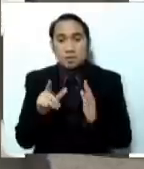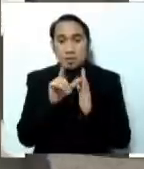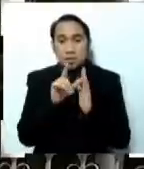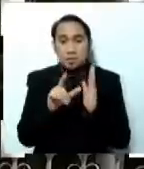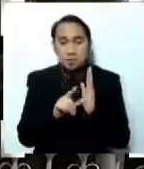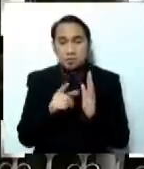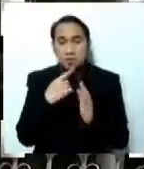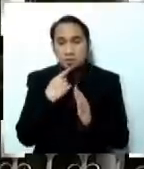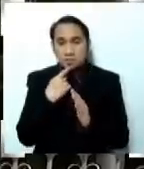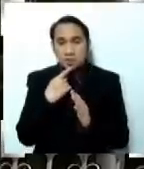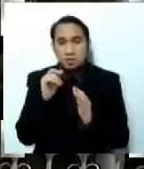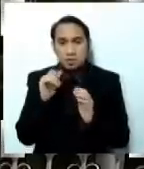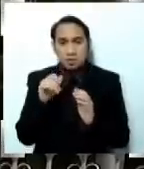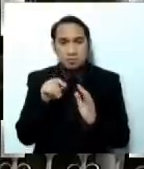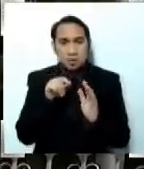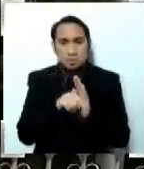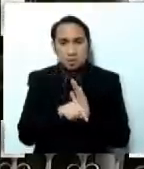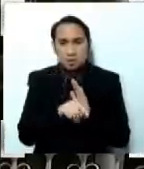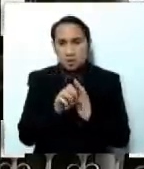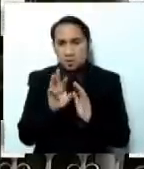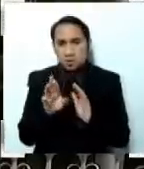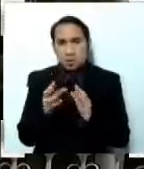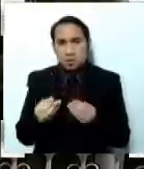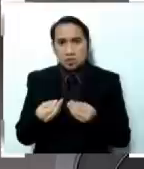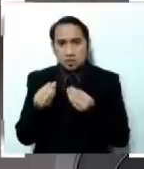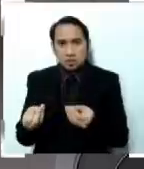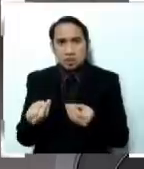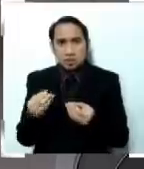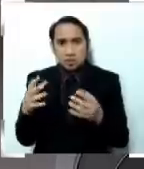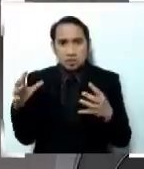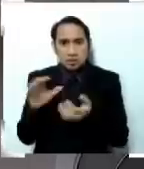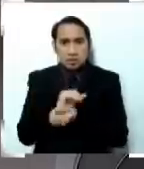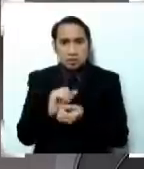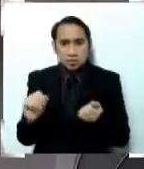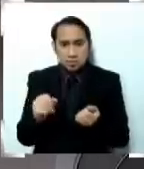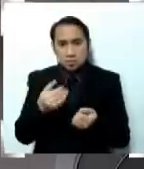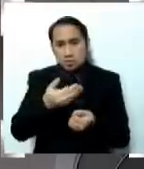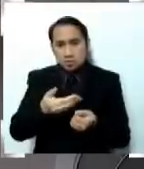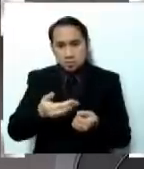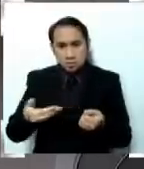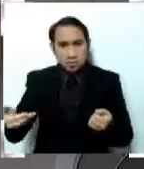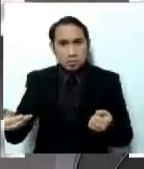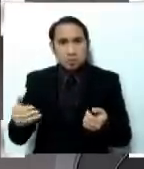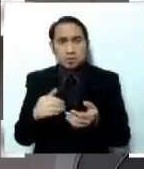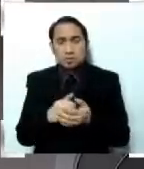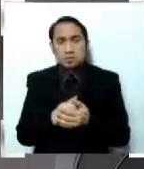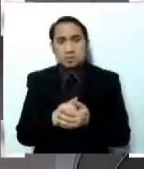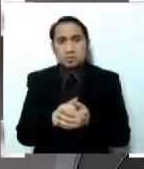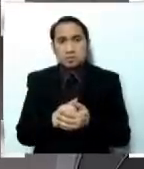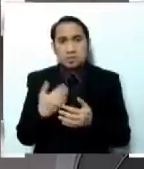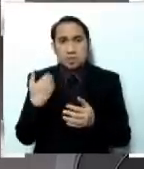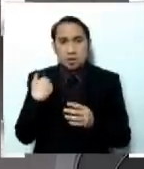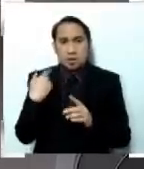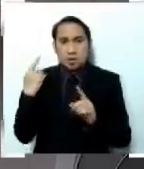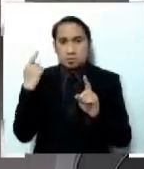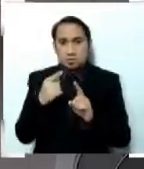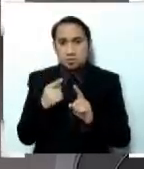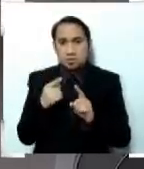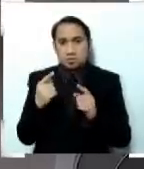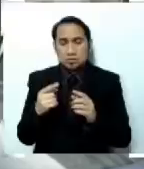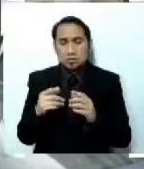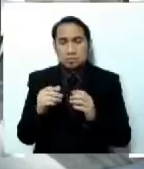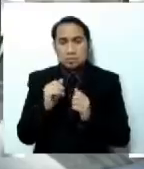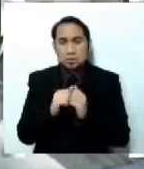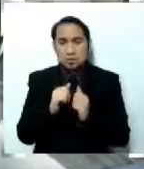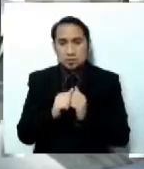papatay, lubhang makakasakit o grabing mamiminsala ng mga pasilidad o ari-arian na may layuning galitin o i-provoke ang